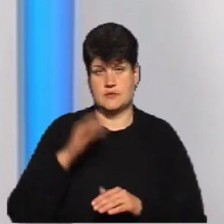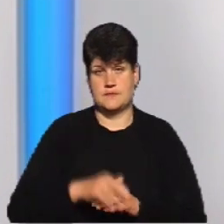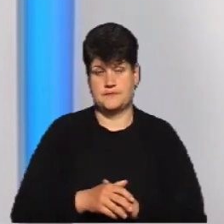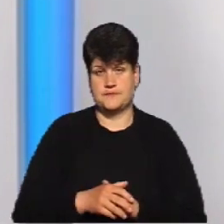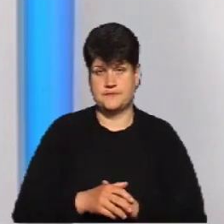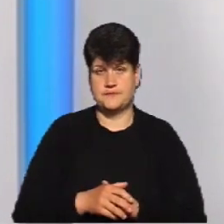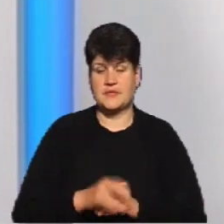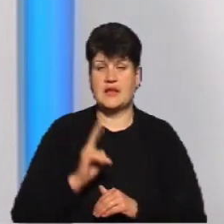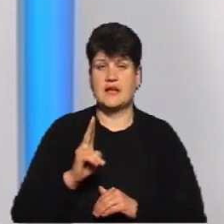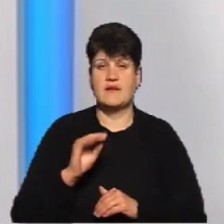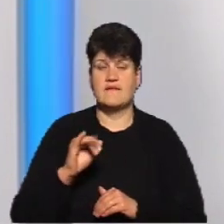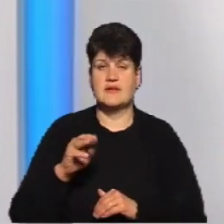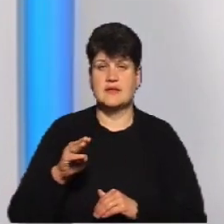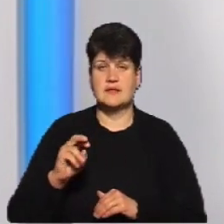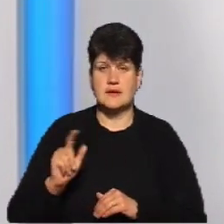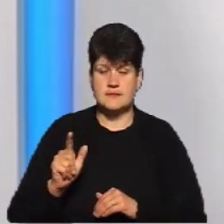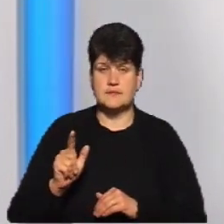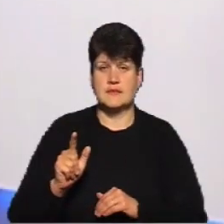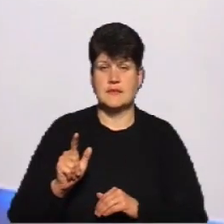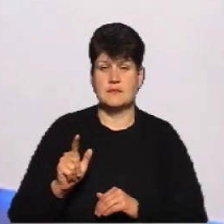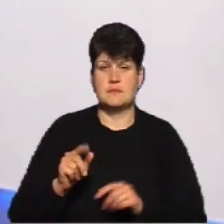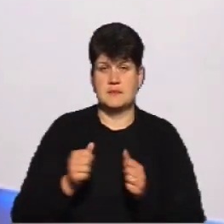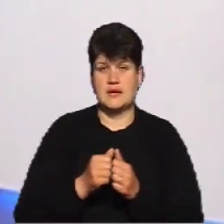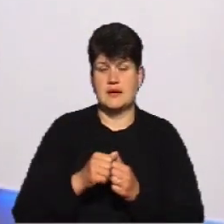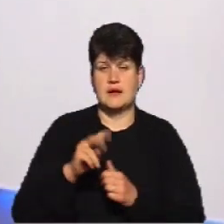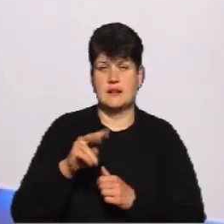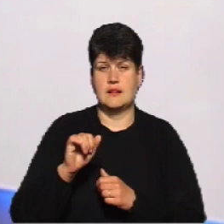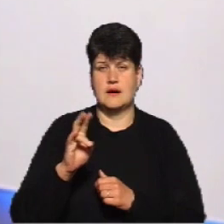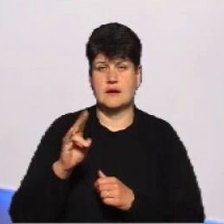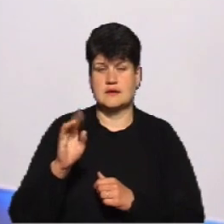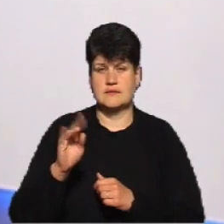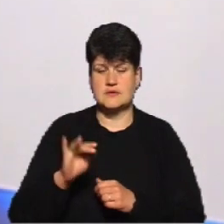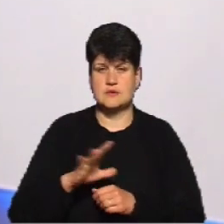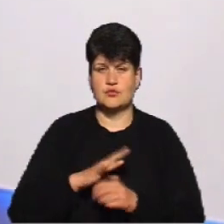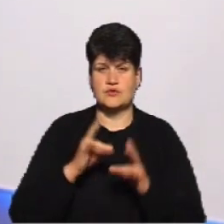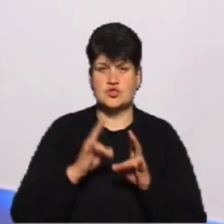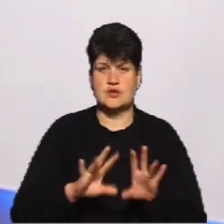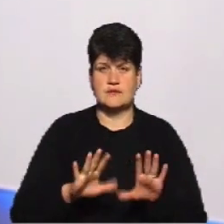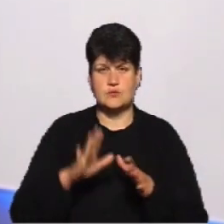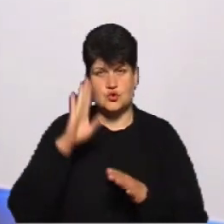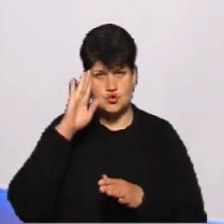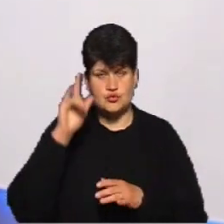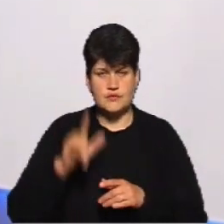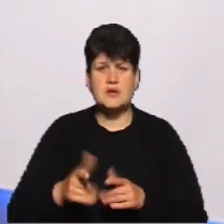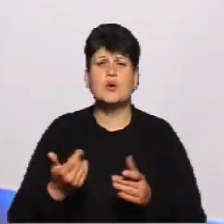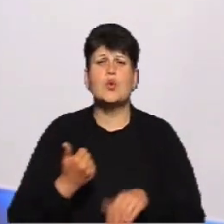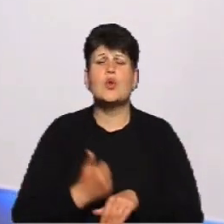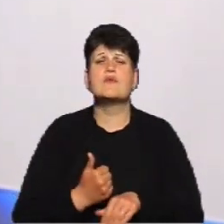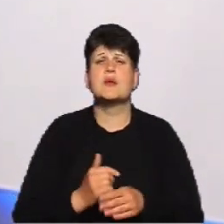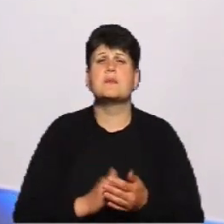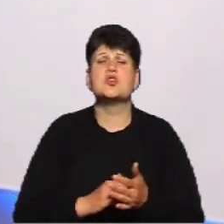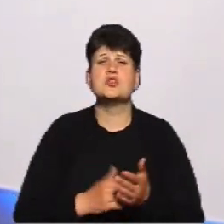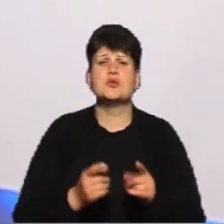якщо не помиляюся, якраз біля Лановець там був нещасний випадок з чоловіком. Які основні причини, чому